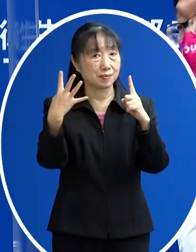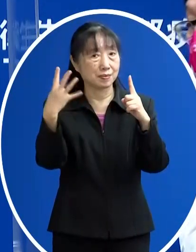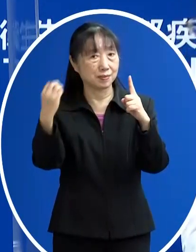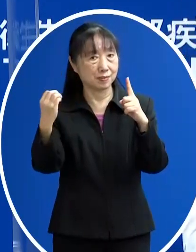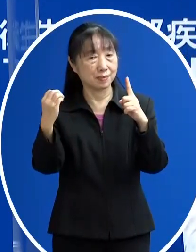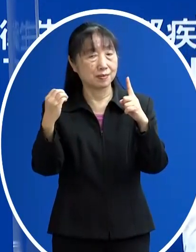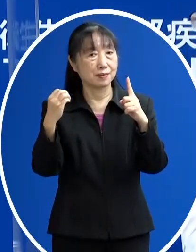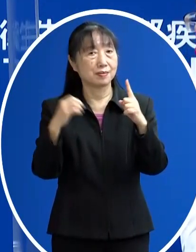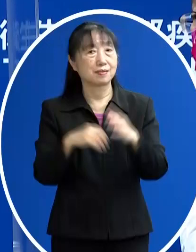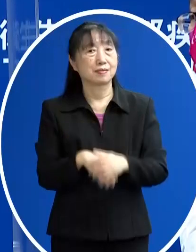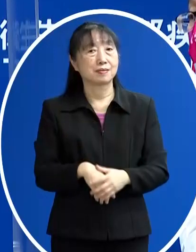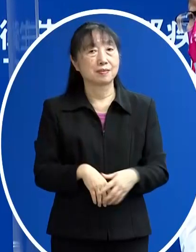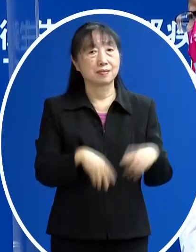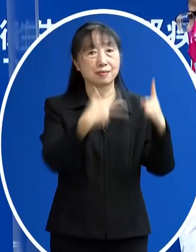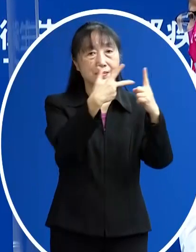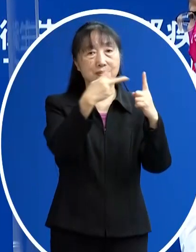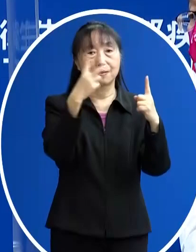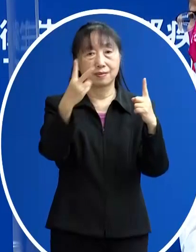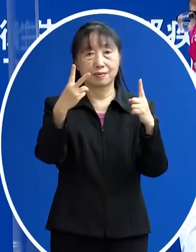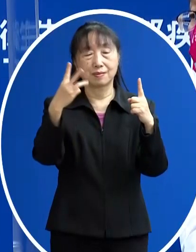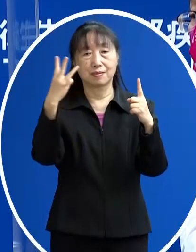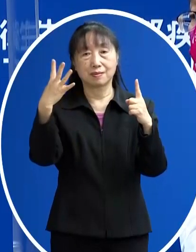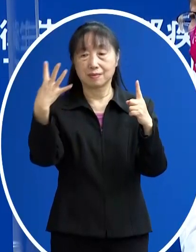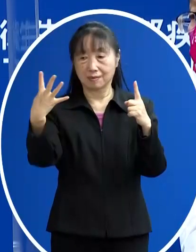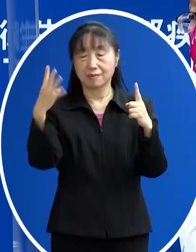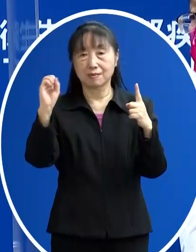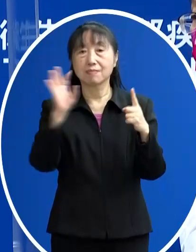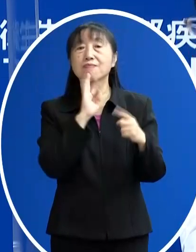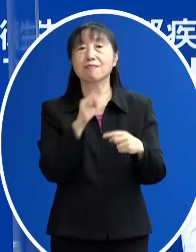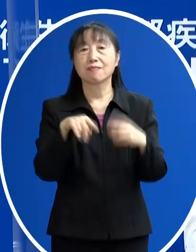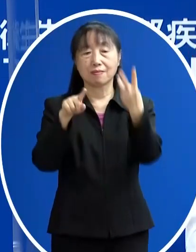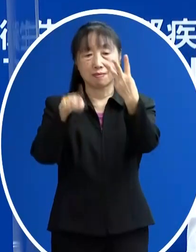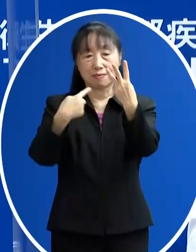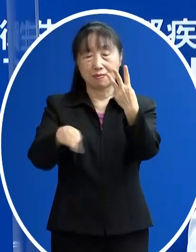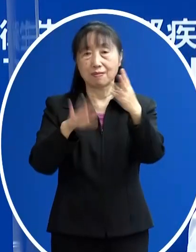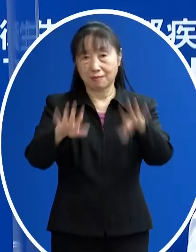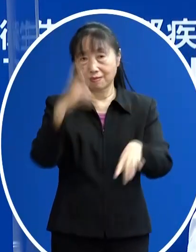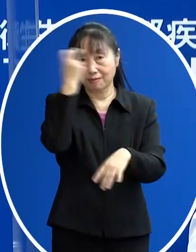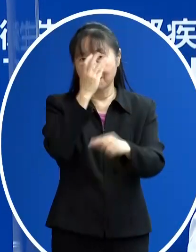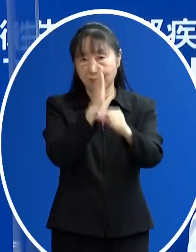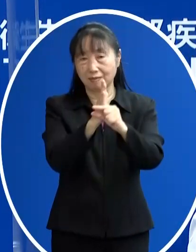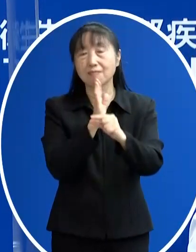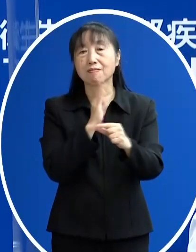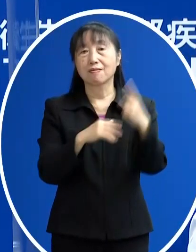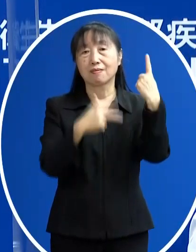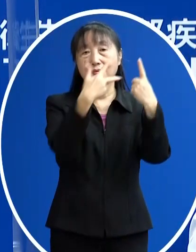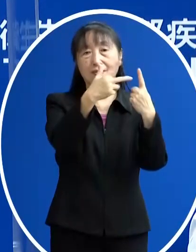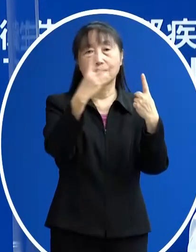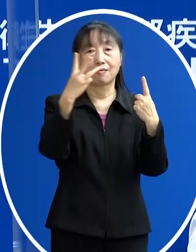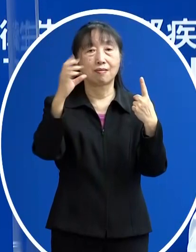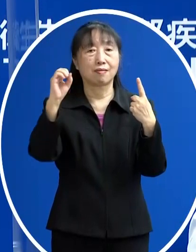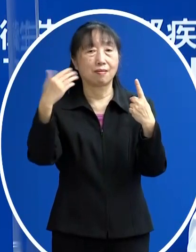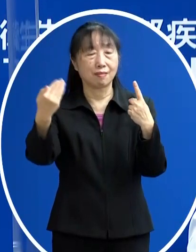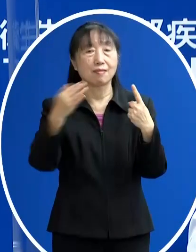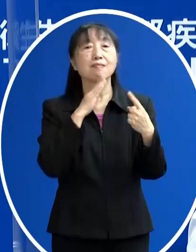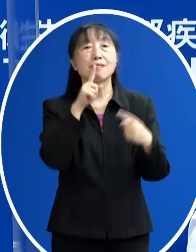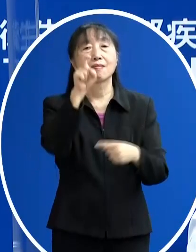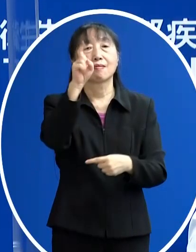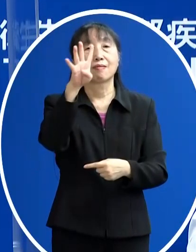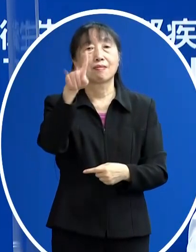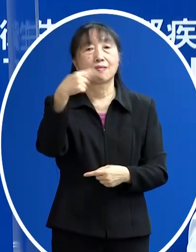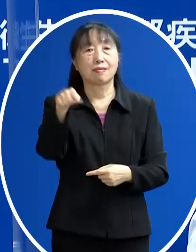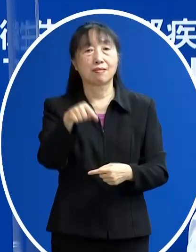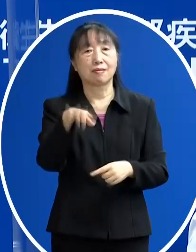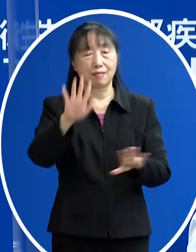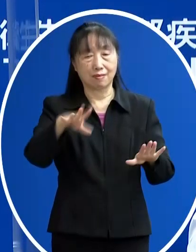17240哈，17240还有三位在裁剪中的，好，那还有17309，好，有14位那